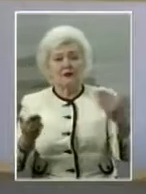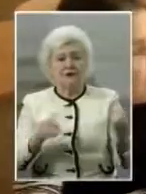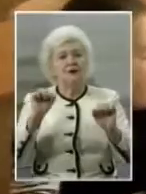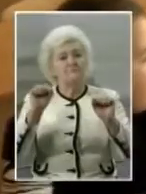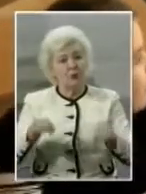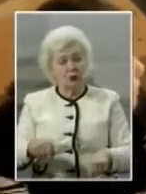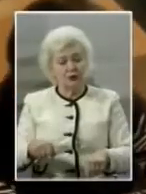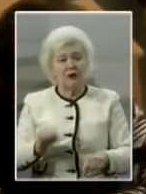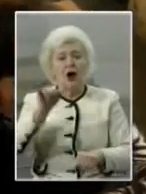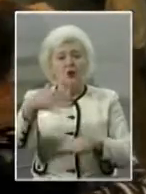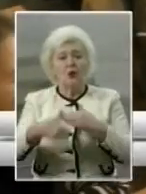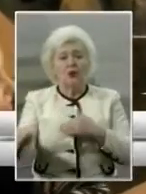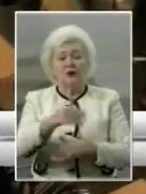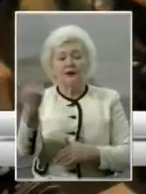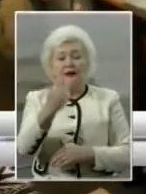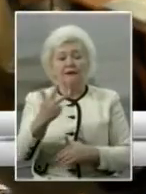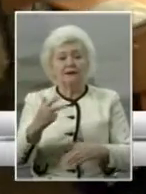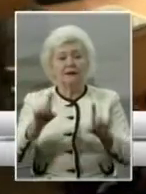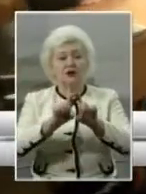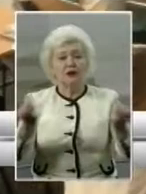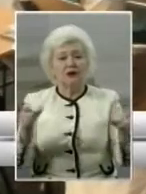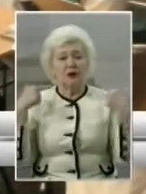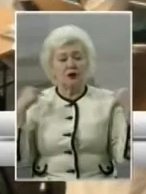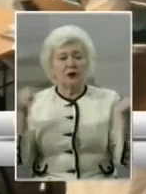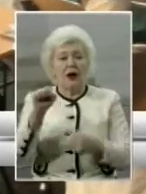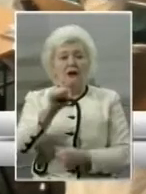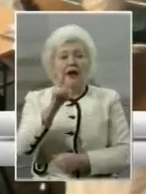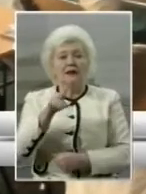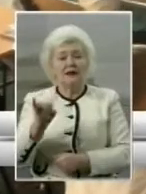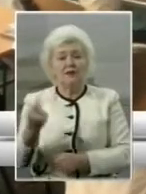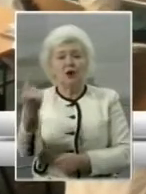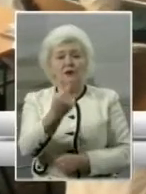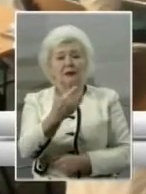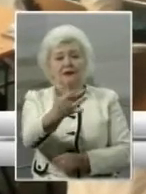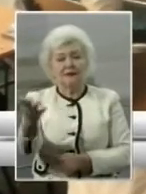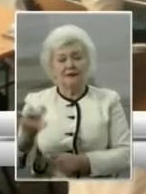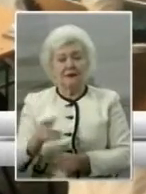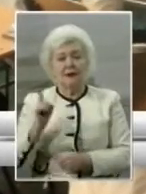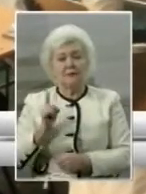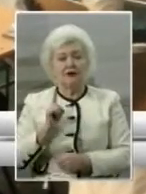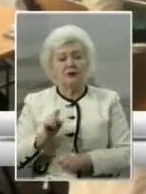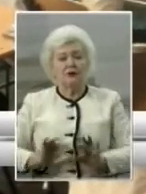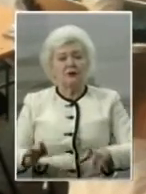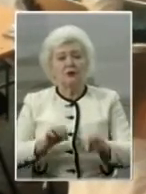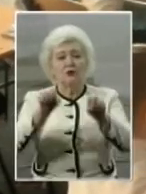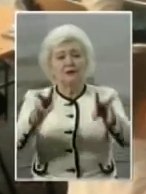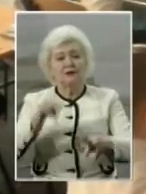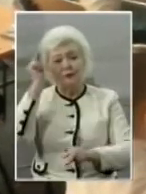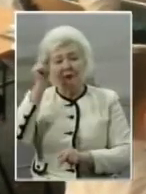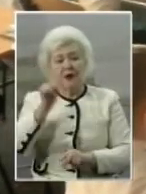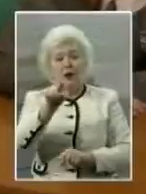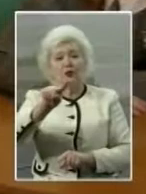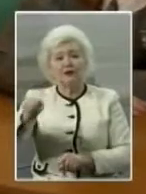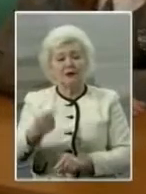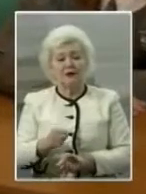йти. У Херсоні три шкільних офіцери. Алла Клімова – одна з них. Говорить, патрульні проходили спеціальні навчання. Одна з вимог